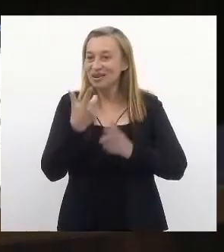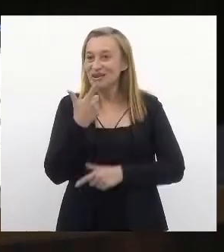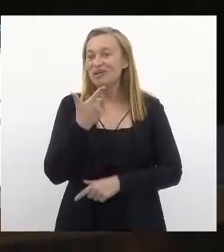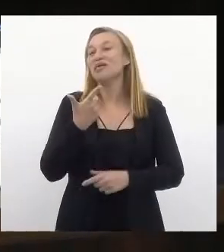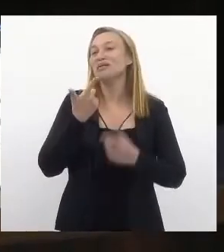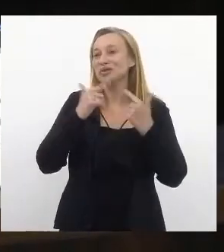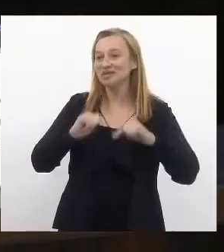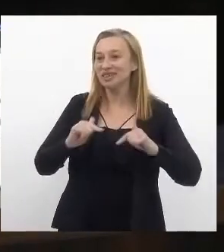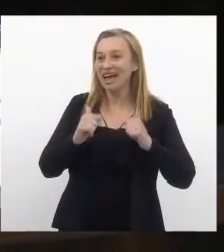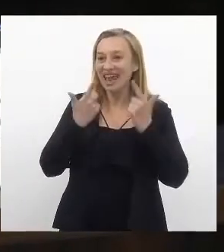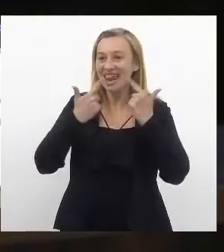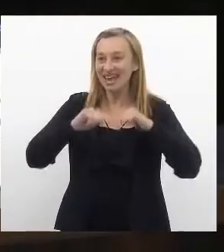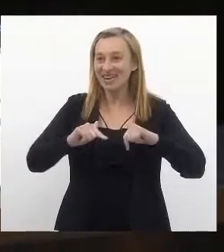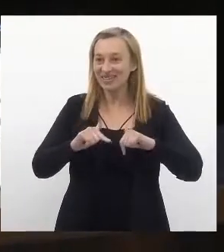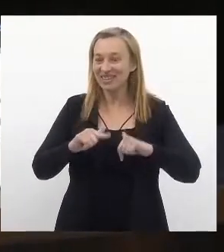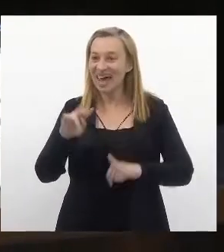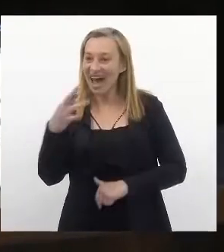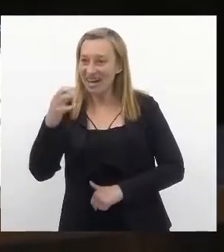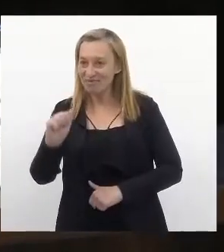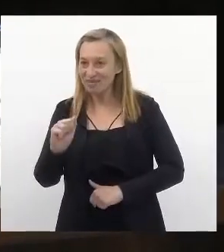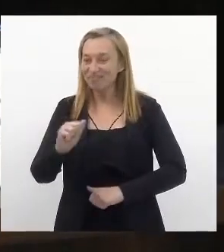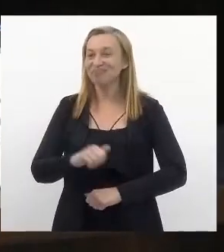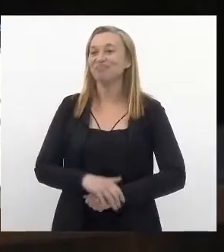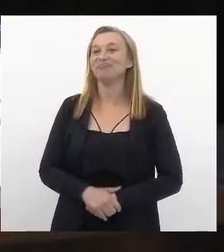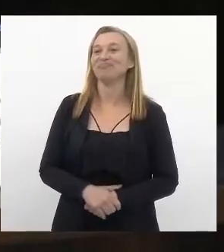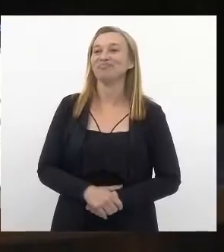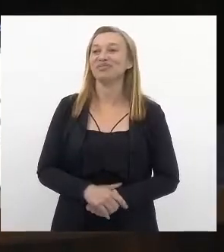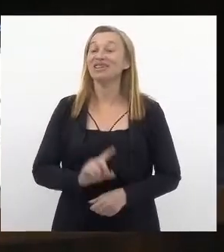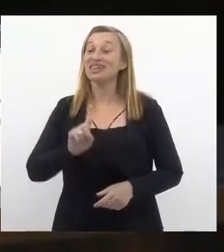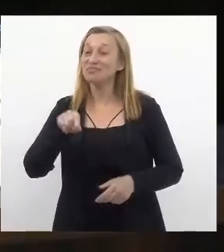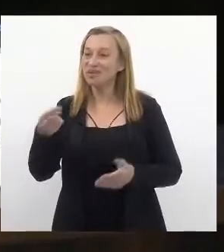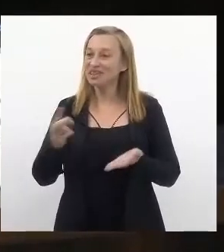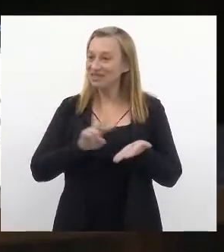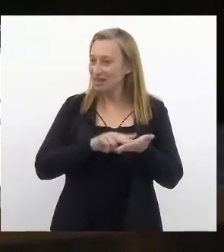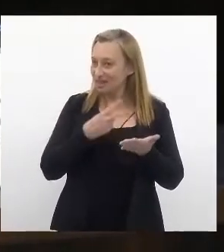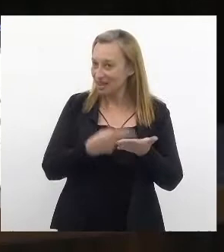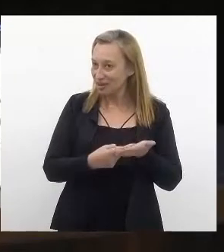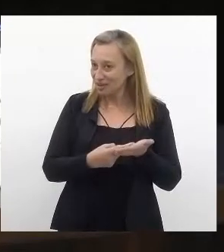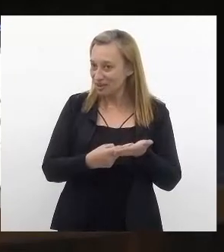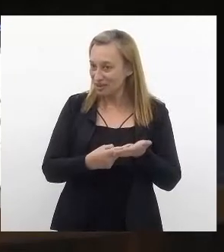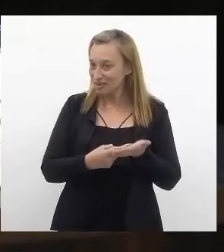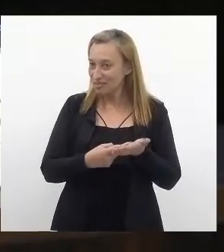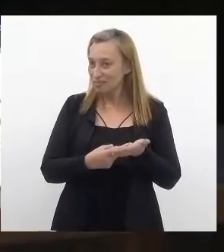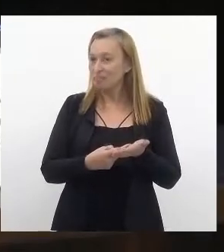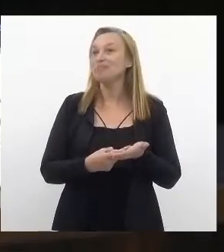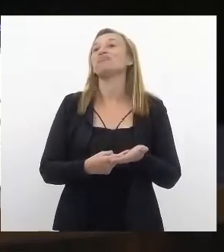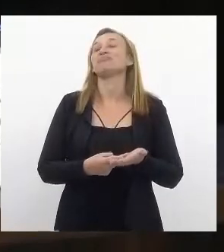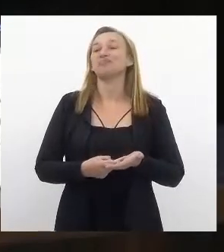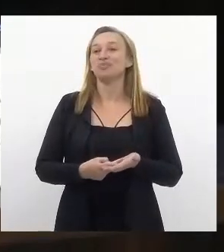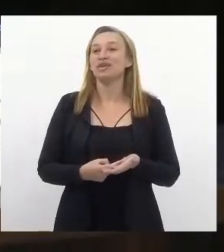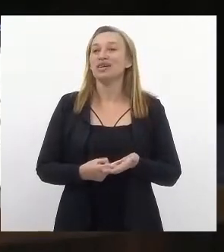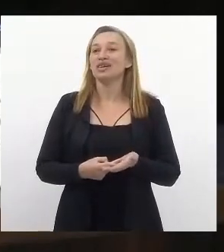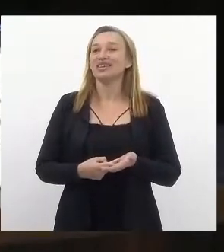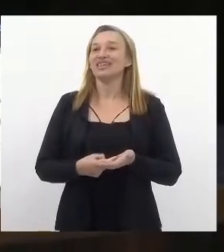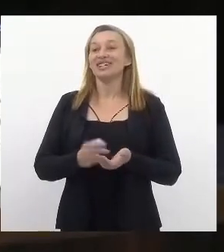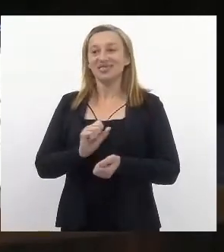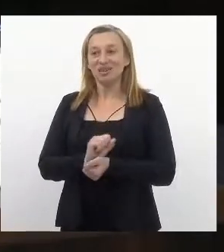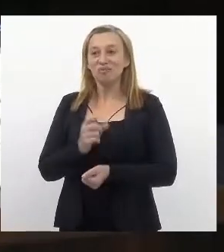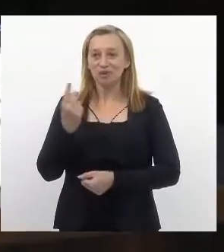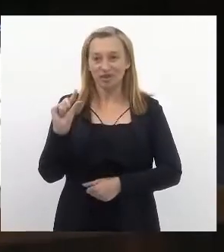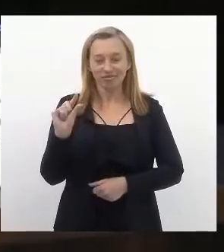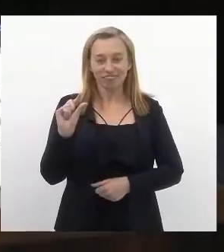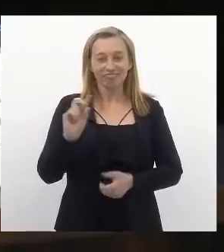تحصدون الثمار ما تزرعون فإن كان خيرا حصدتم خيرا وإن كان شرا